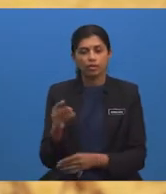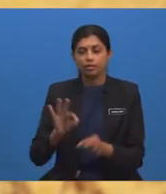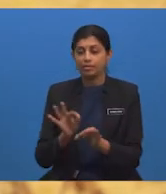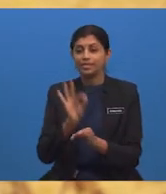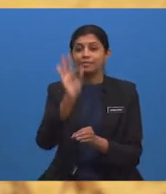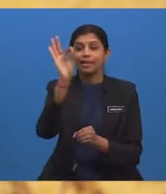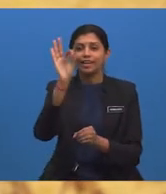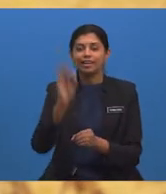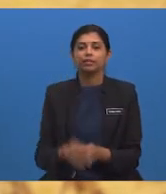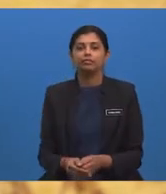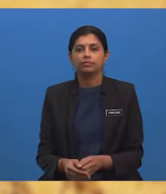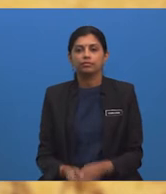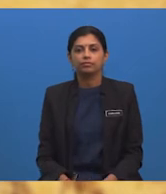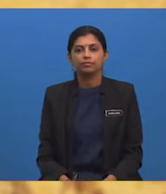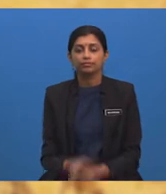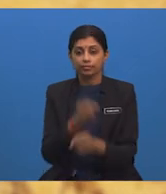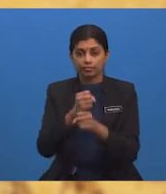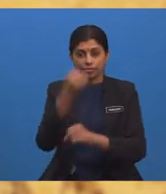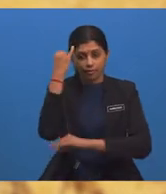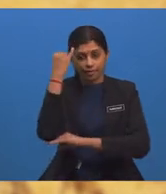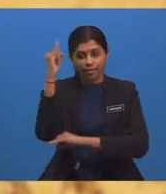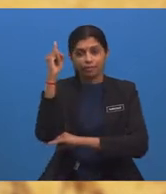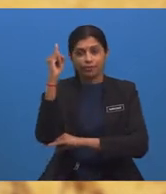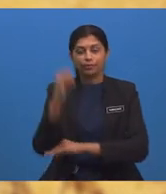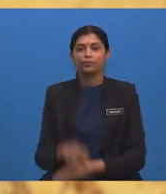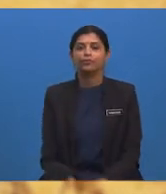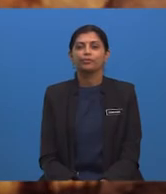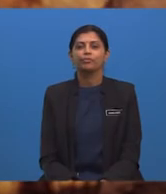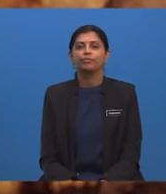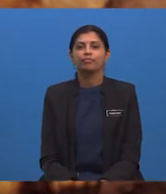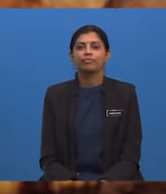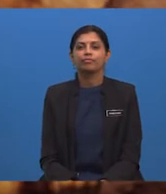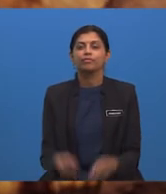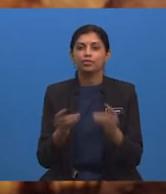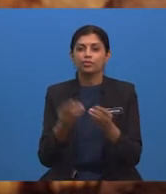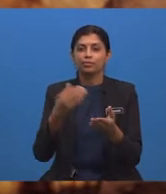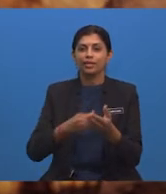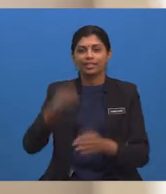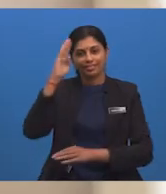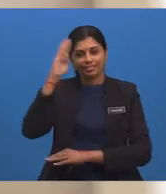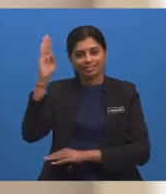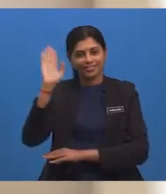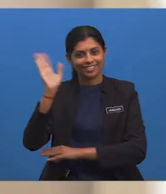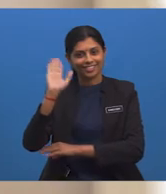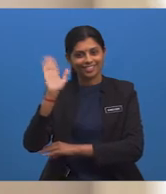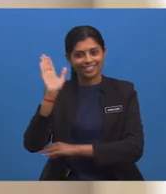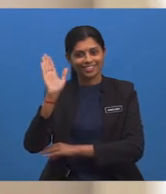bersemangat dalam meneroka ilmu dan menjadi warga negara yang hebat. Sekian, jumpa lagi.